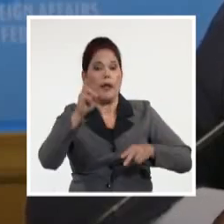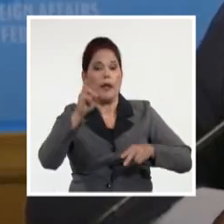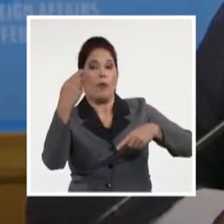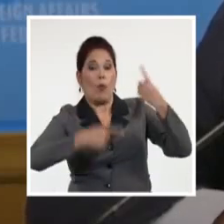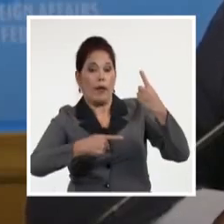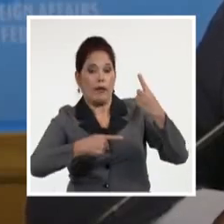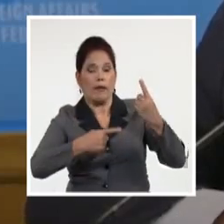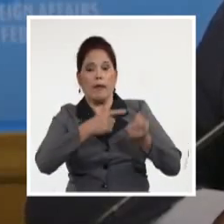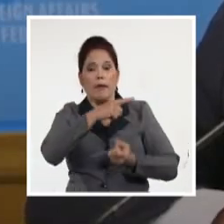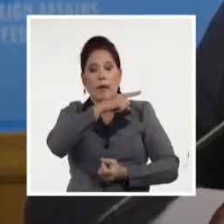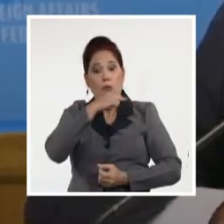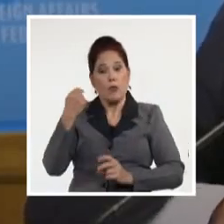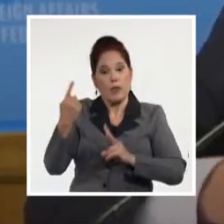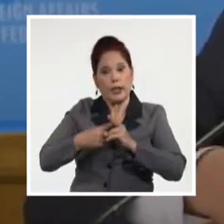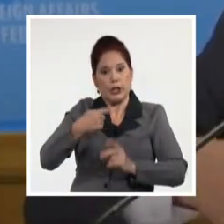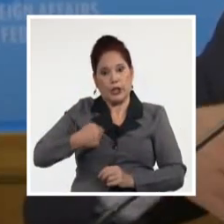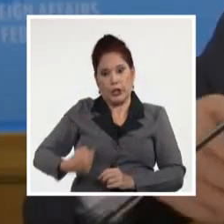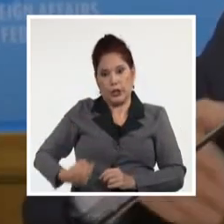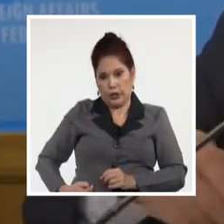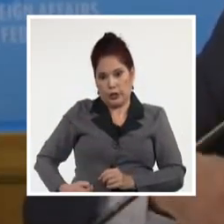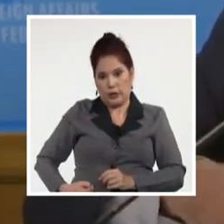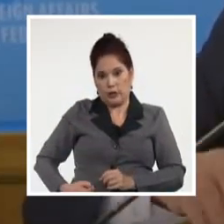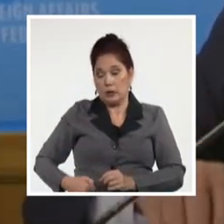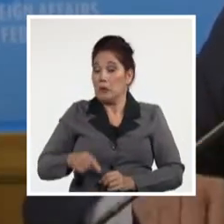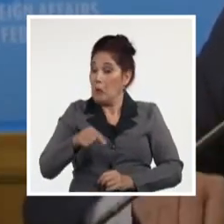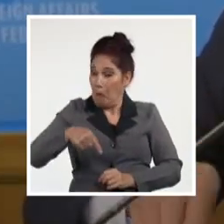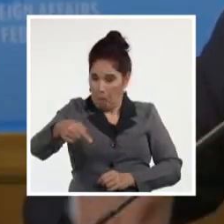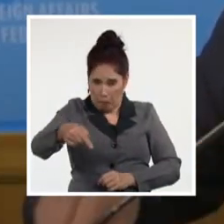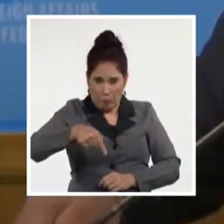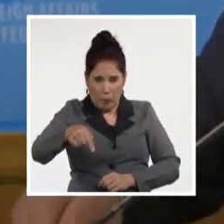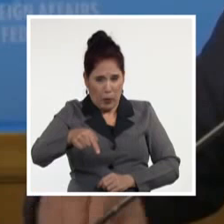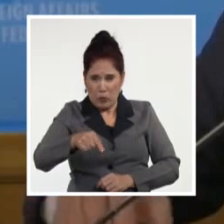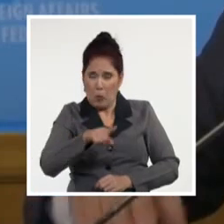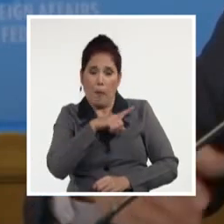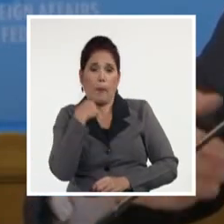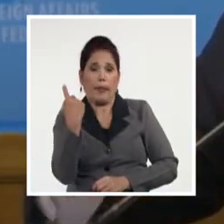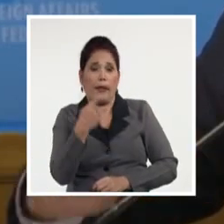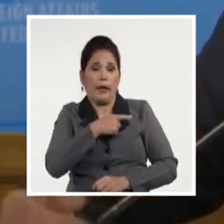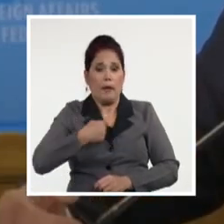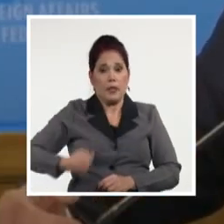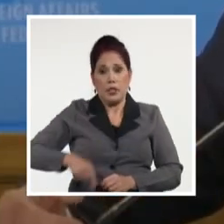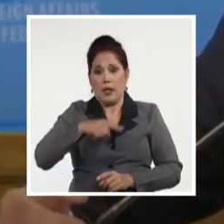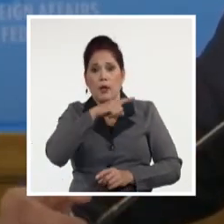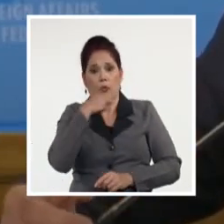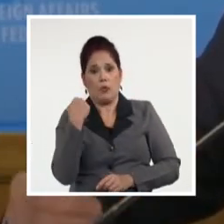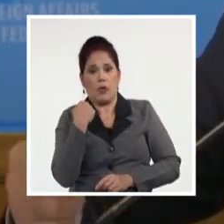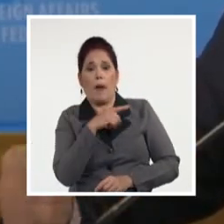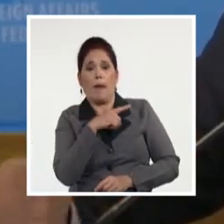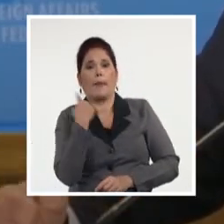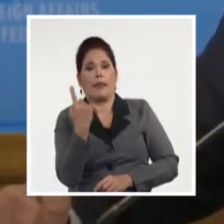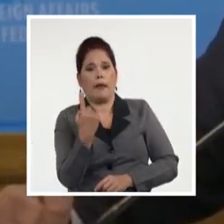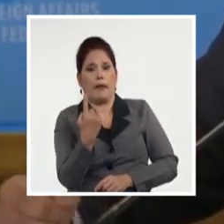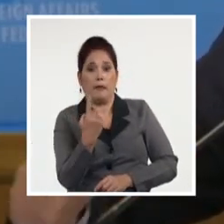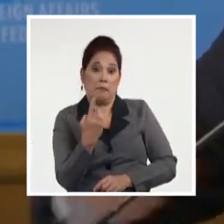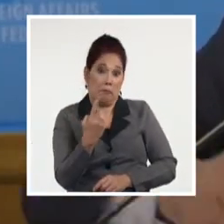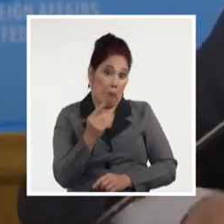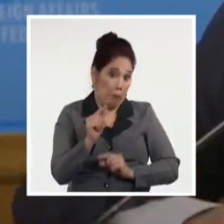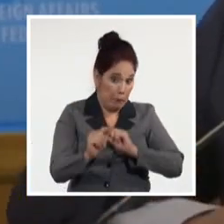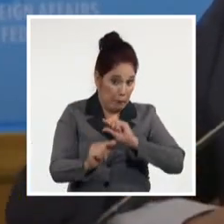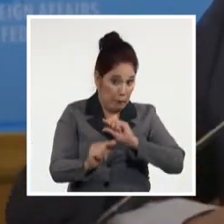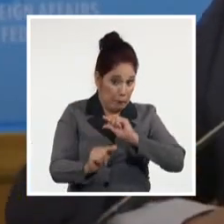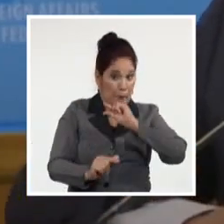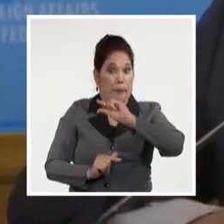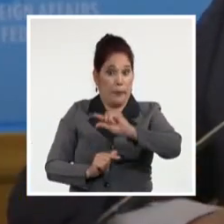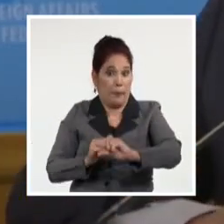угрозой, вот поскорее бы разделаться, а Китай считают долгосрочным, главным,